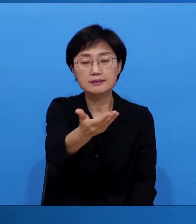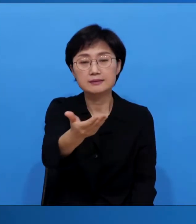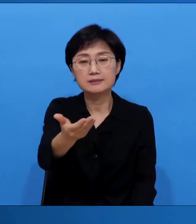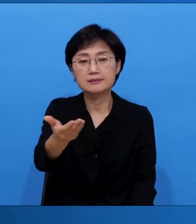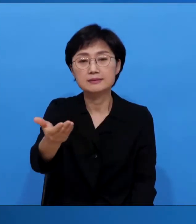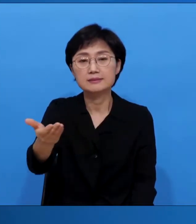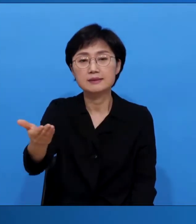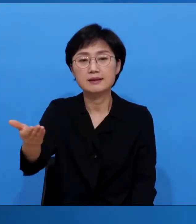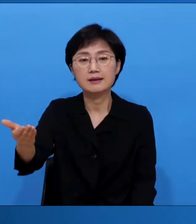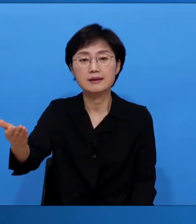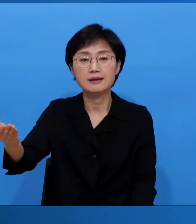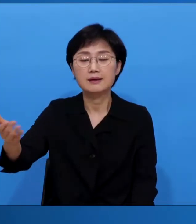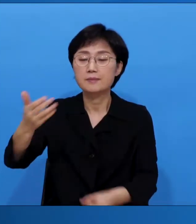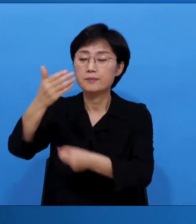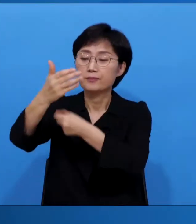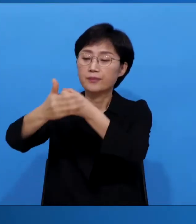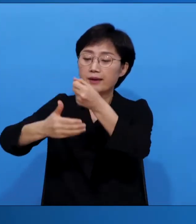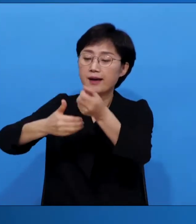예절까.